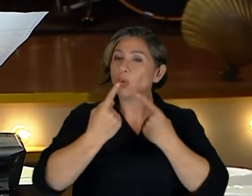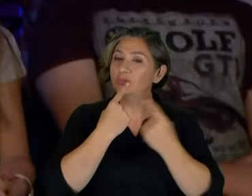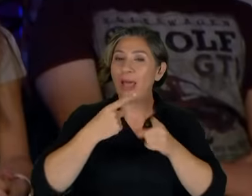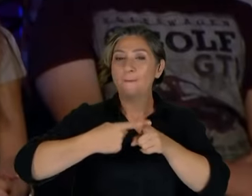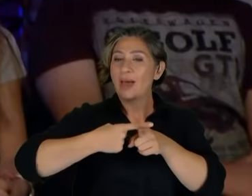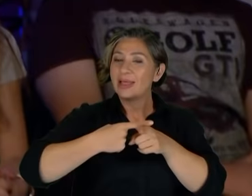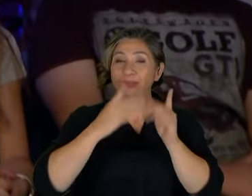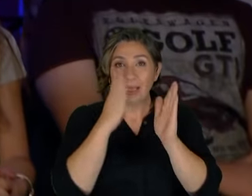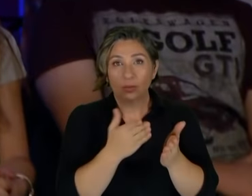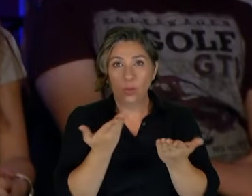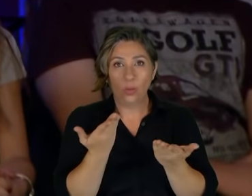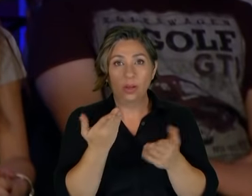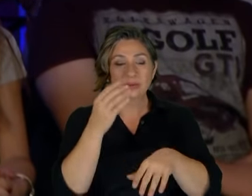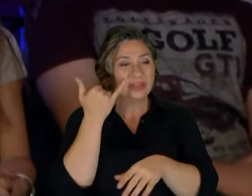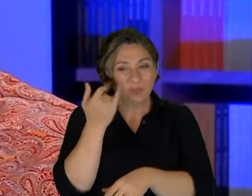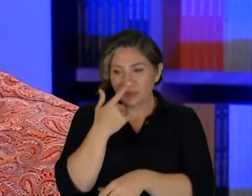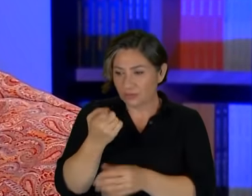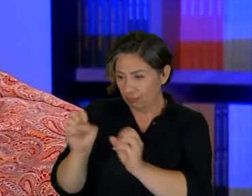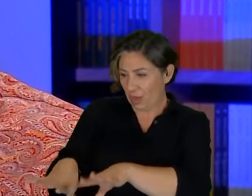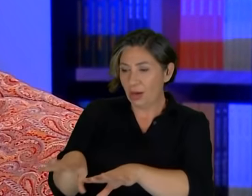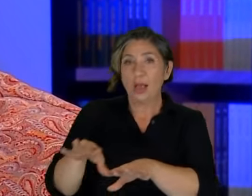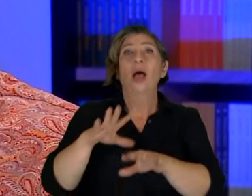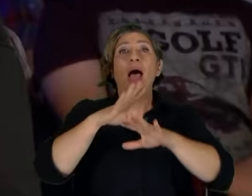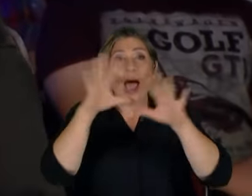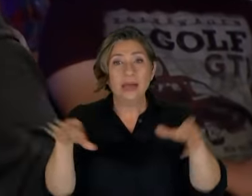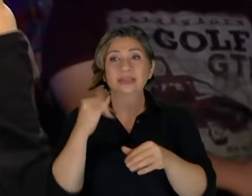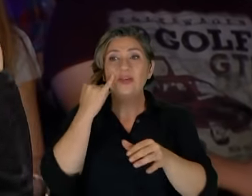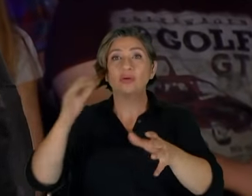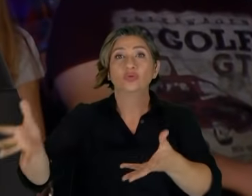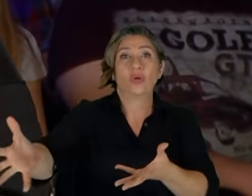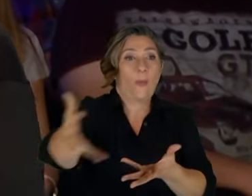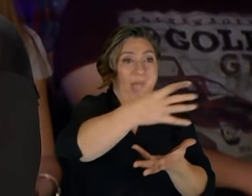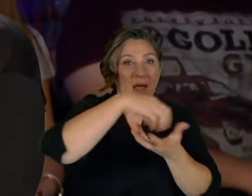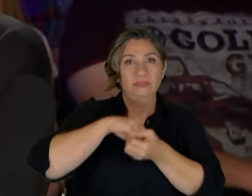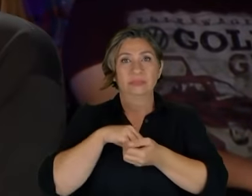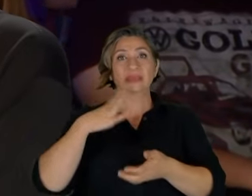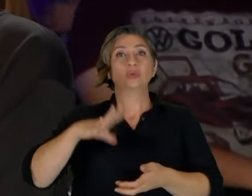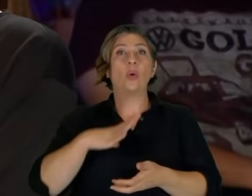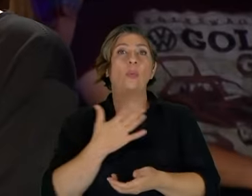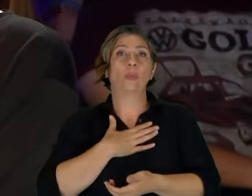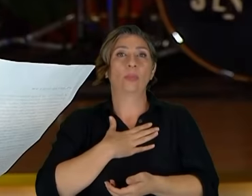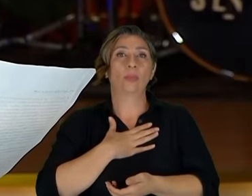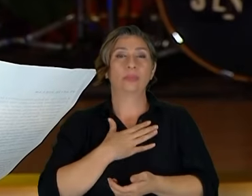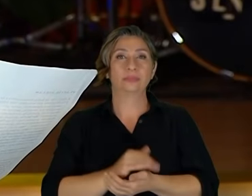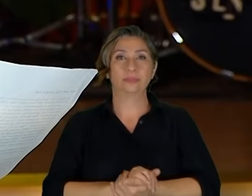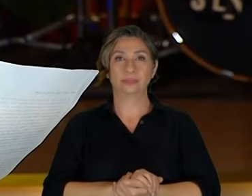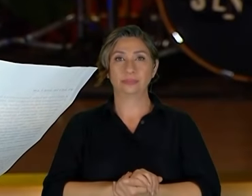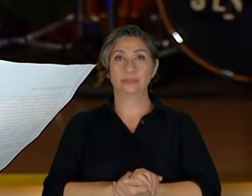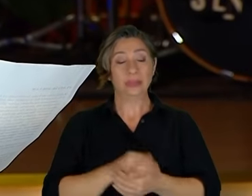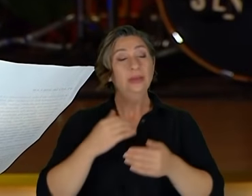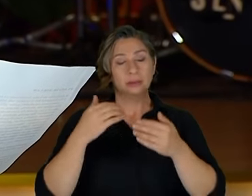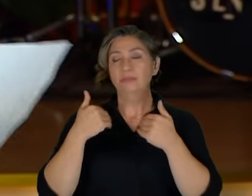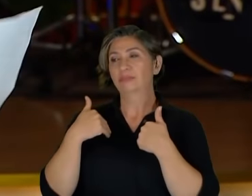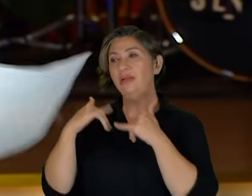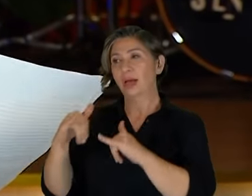birlikte olmaya gidiyor orada değil mi? Telefonun ne işi var? Mümkün olsa herkesin elinden telefonu toplattıracağım. Kesinlikle. Bravo. Ben de